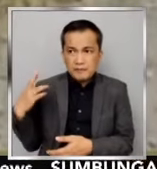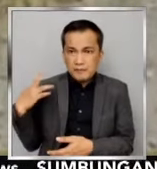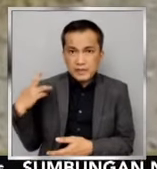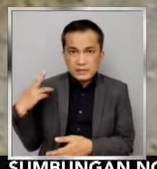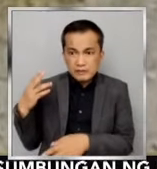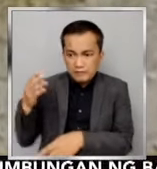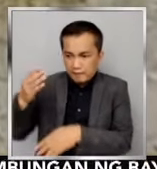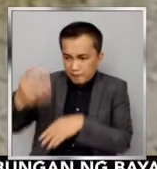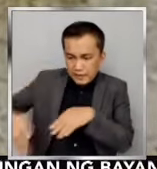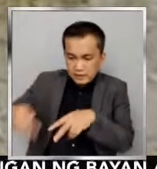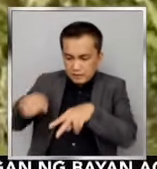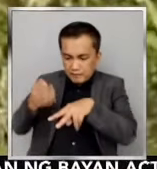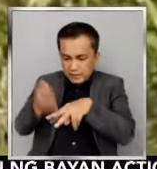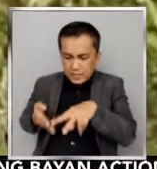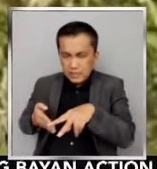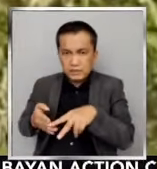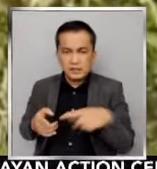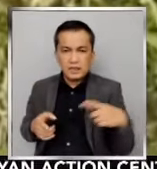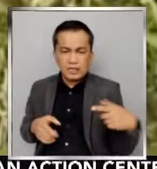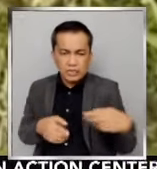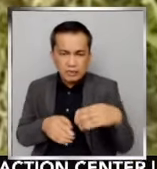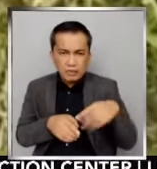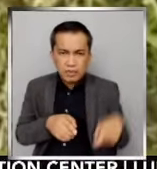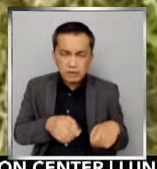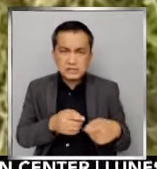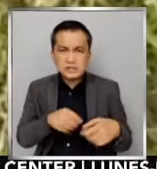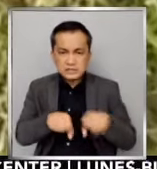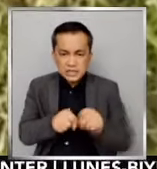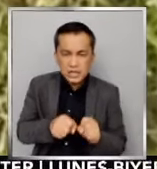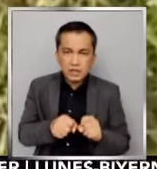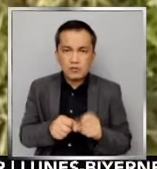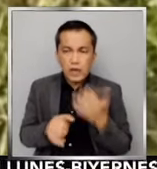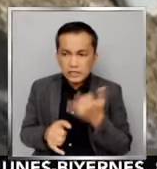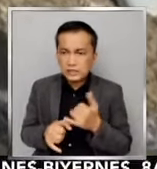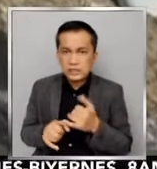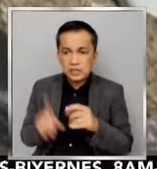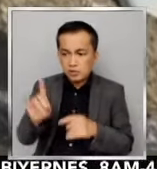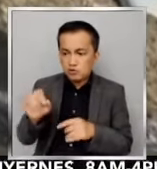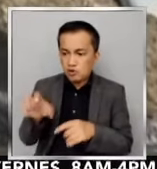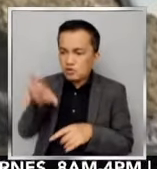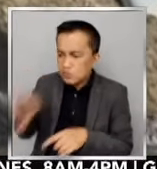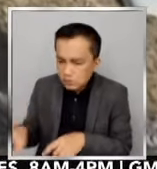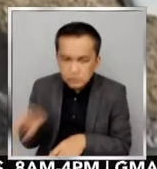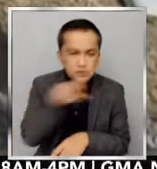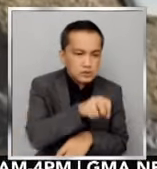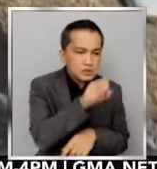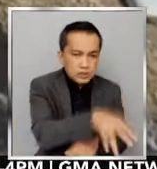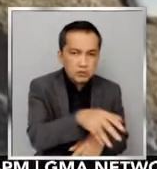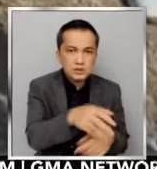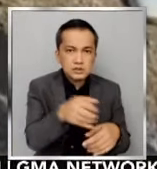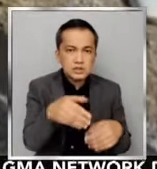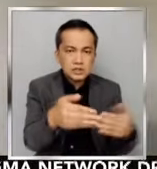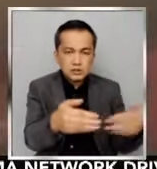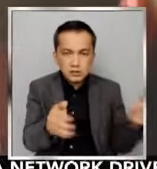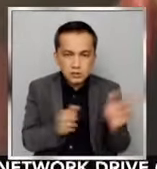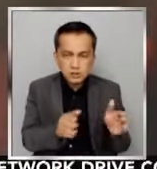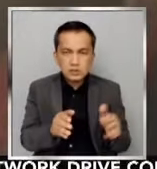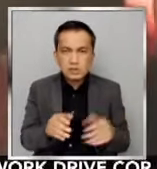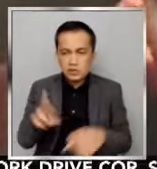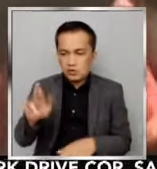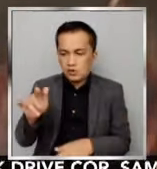ng mga nakakita sa sanggol, tinanggay ito ng kanilang aso at iniwan sa kanilang bakuran. Nag-iimbisga ang Rojas Police.